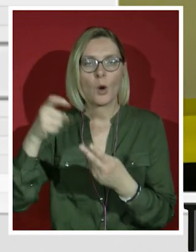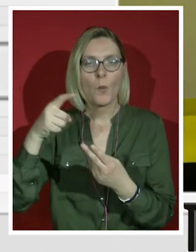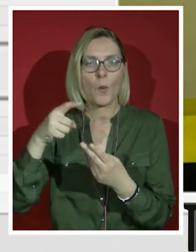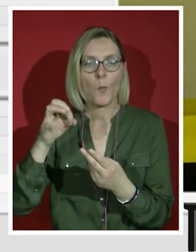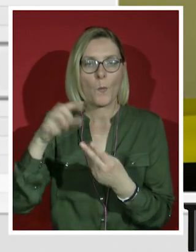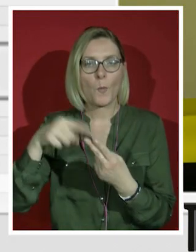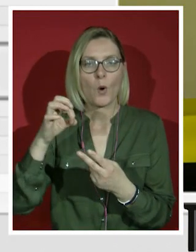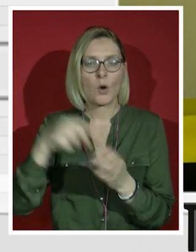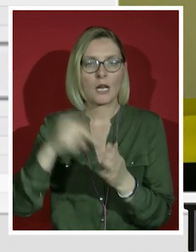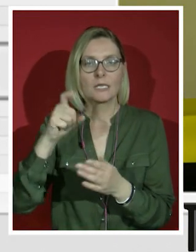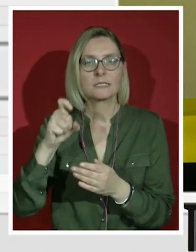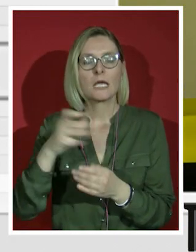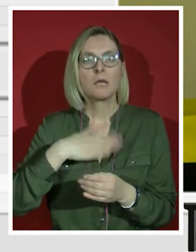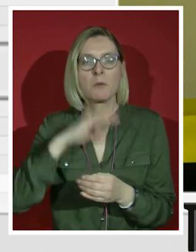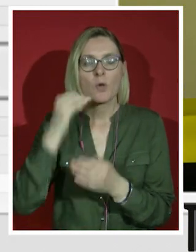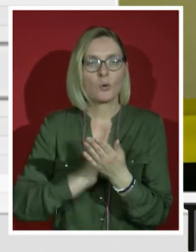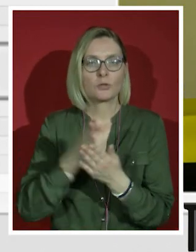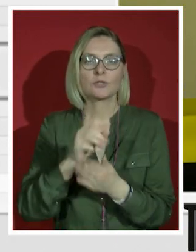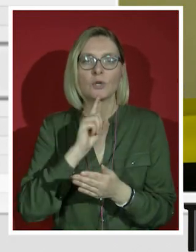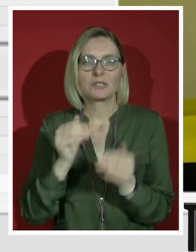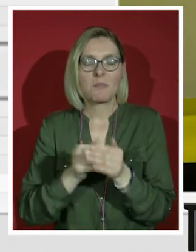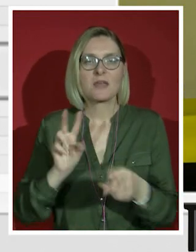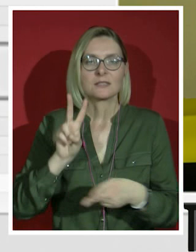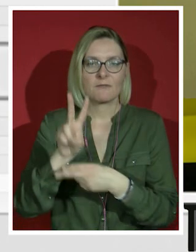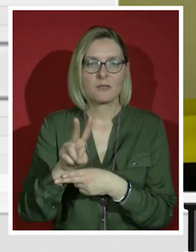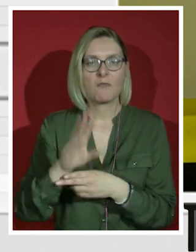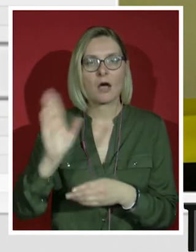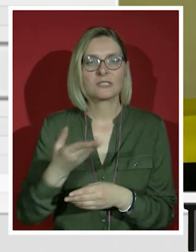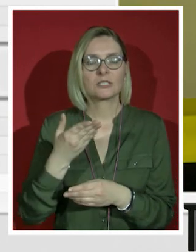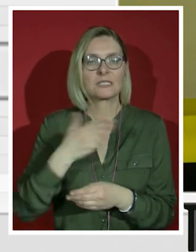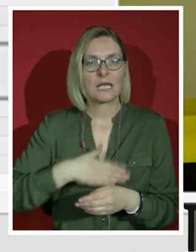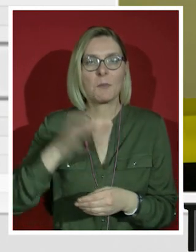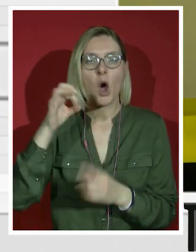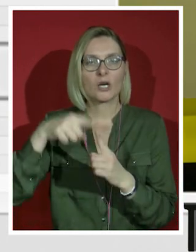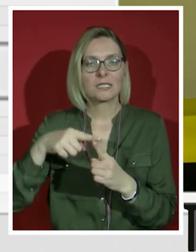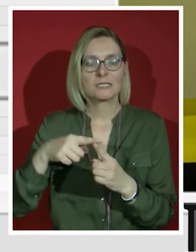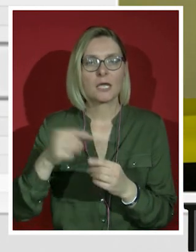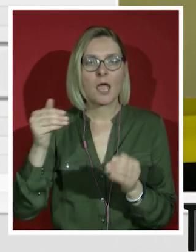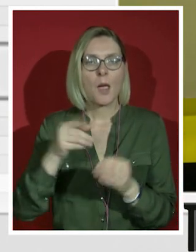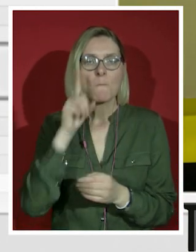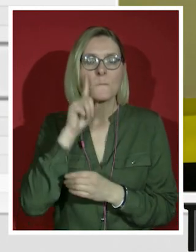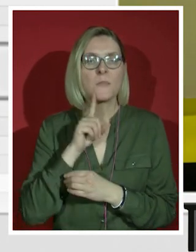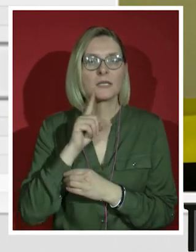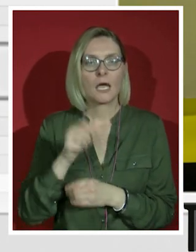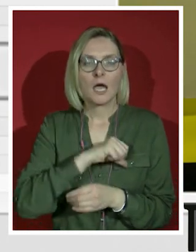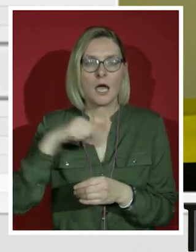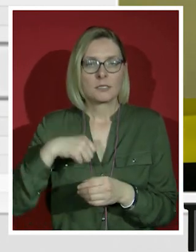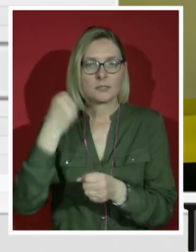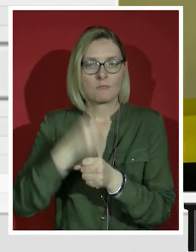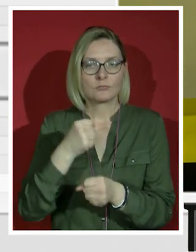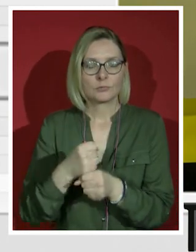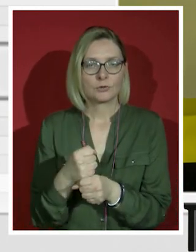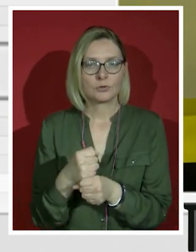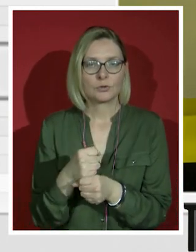има многу процедури кои треба да се запазат, а самиот тој труд за да постигнете органски